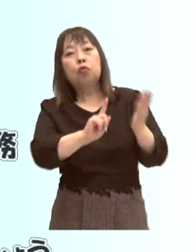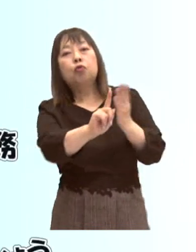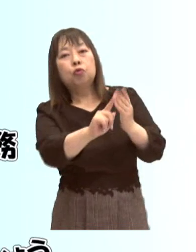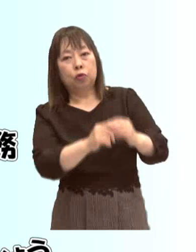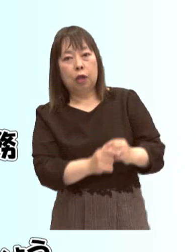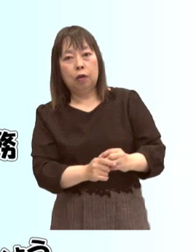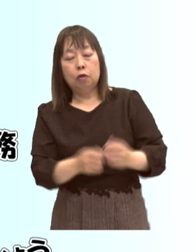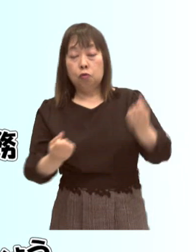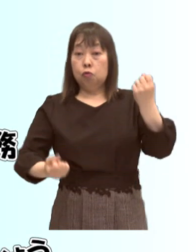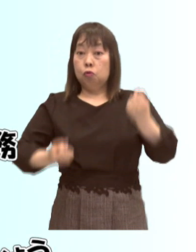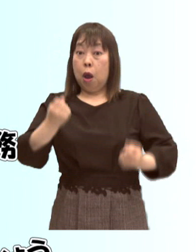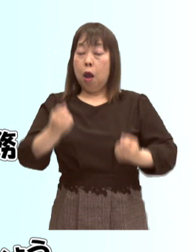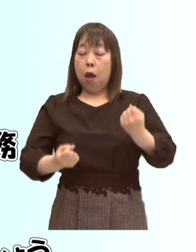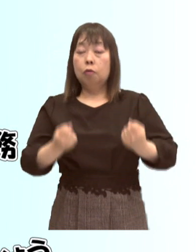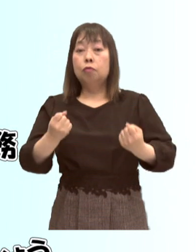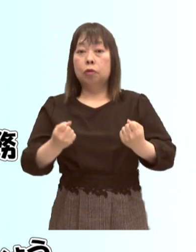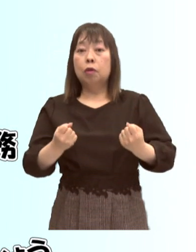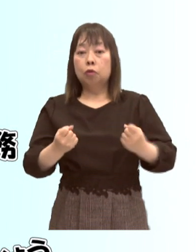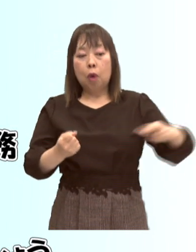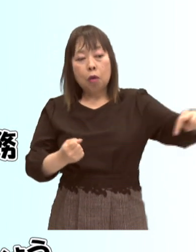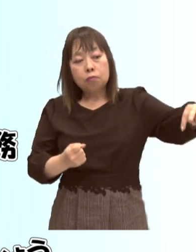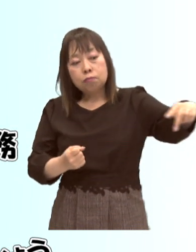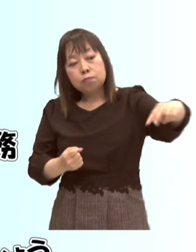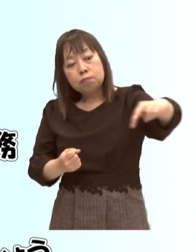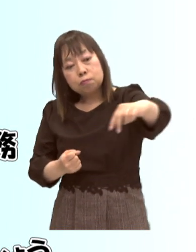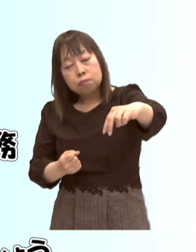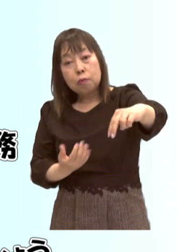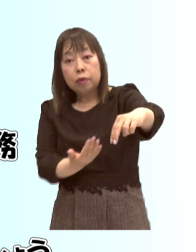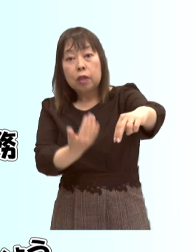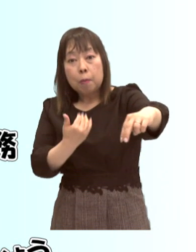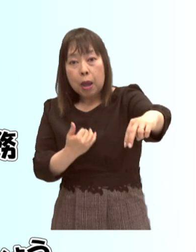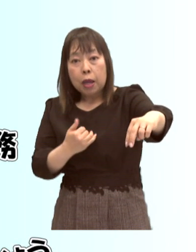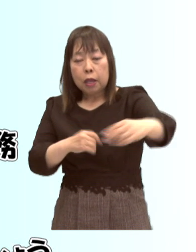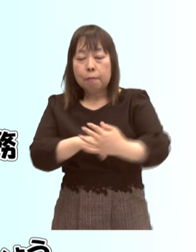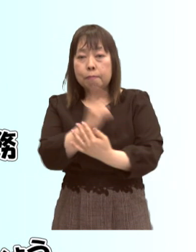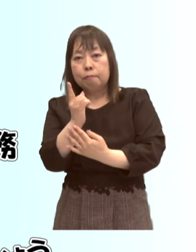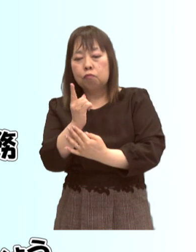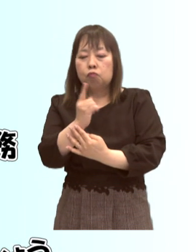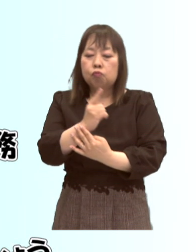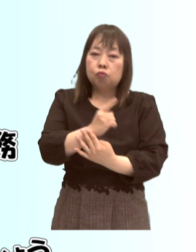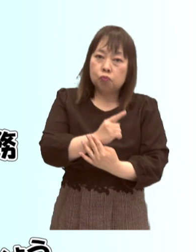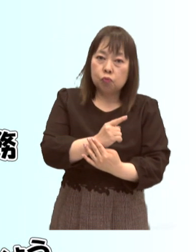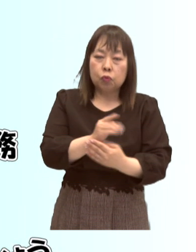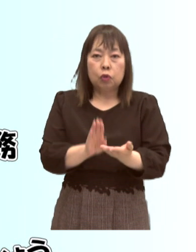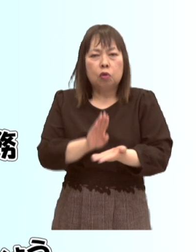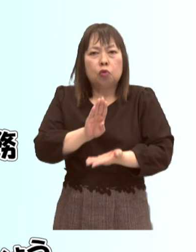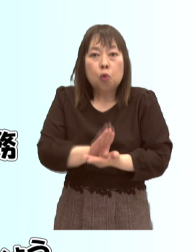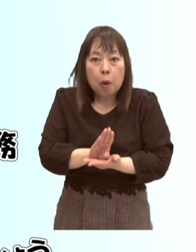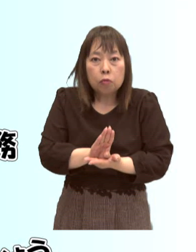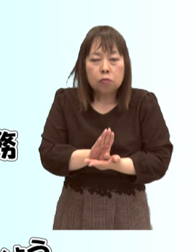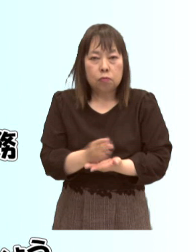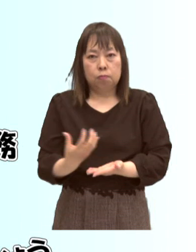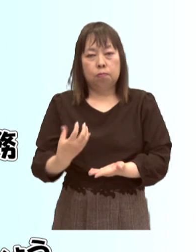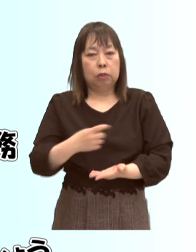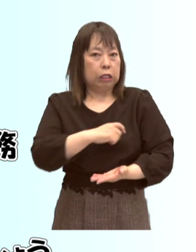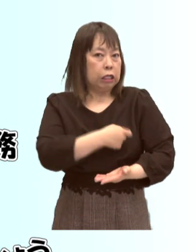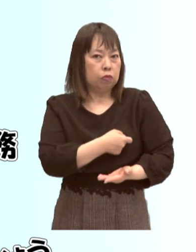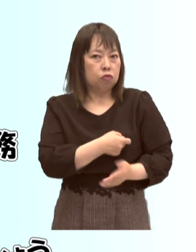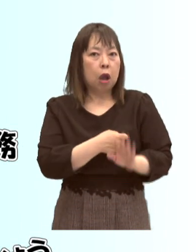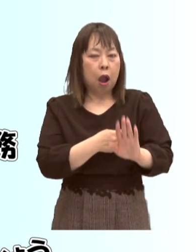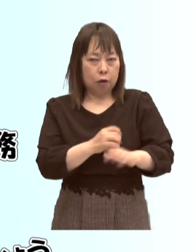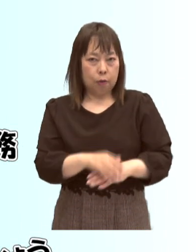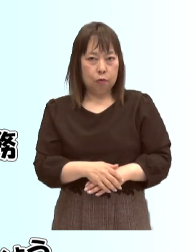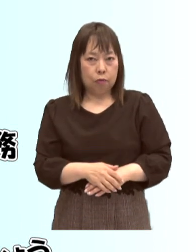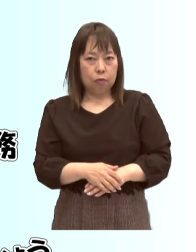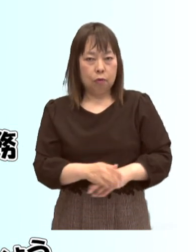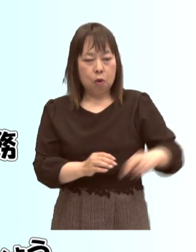の運転者には横断歩道を手前で減速義務や停止義務があります。歩行者の横断を